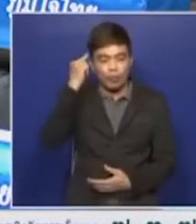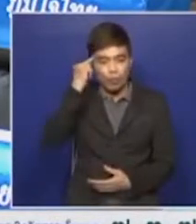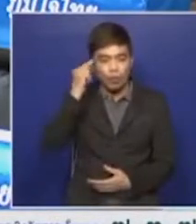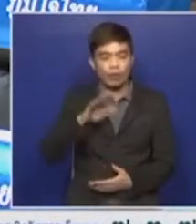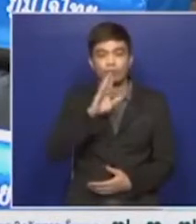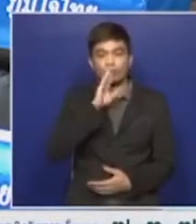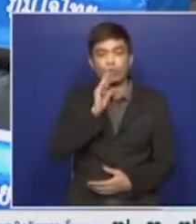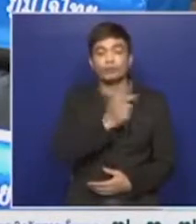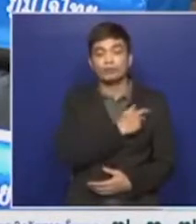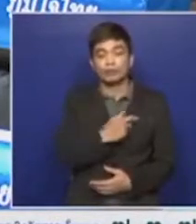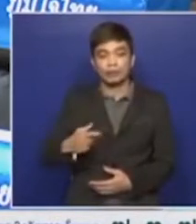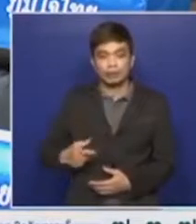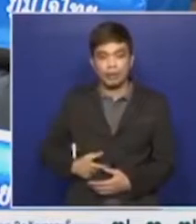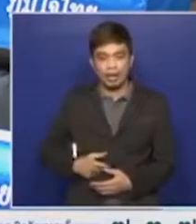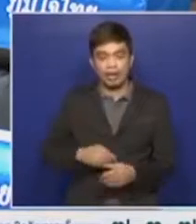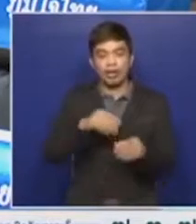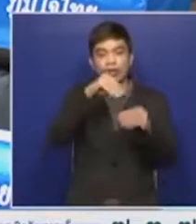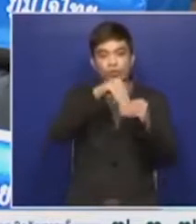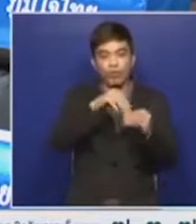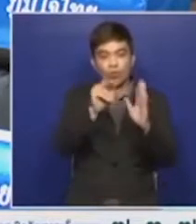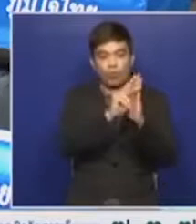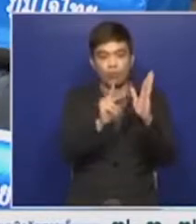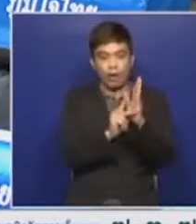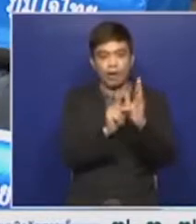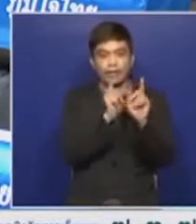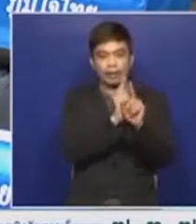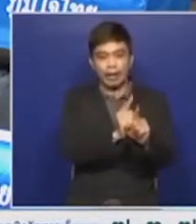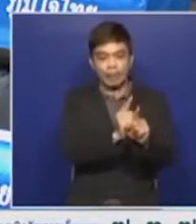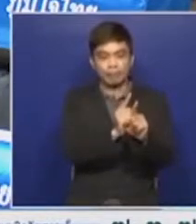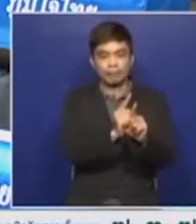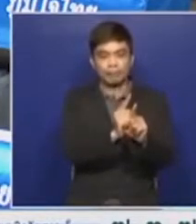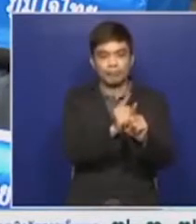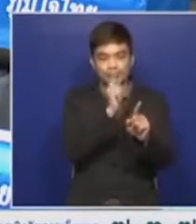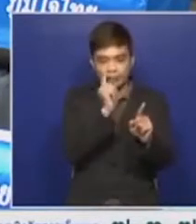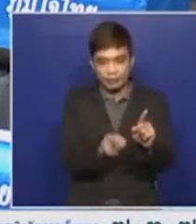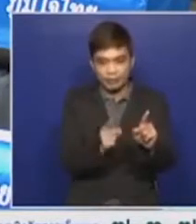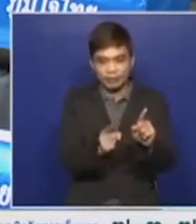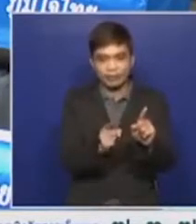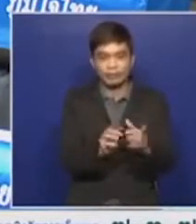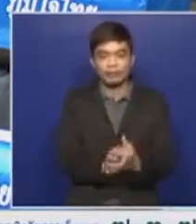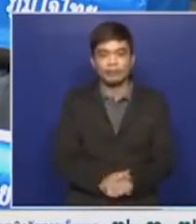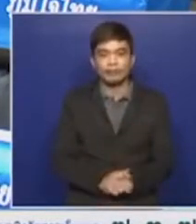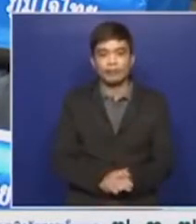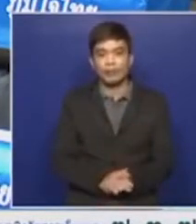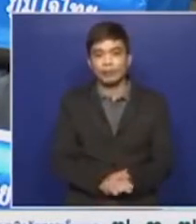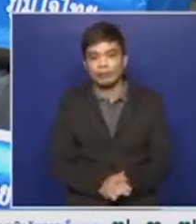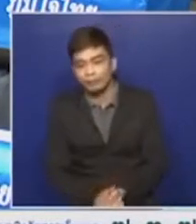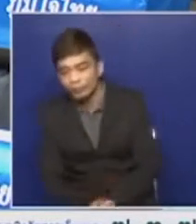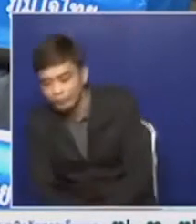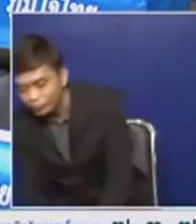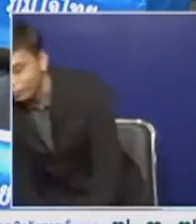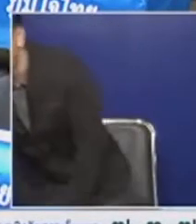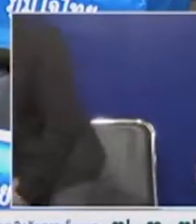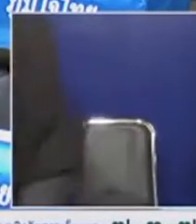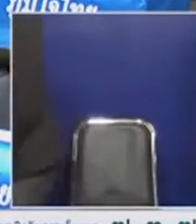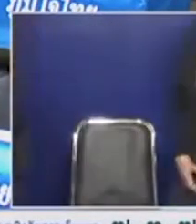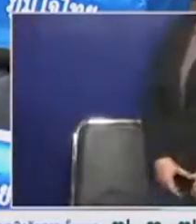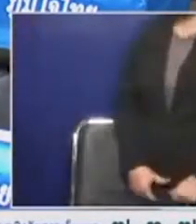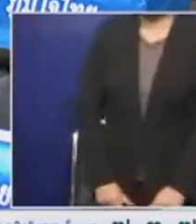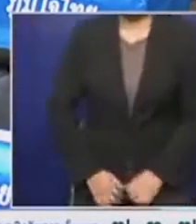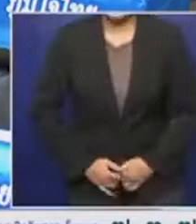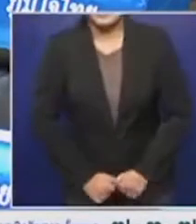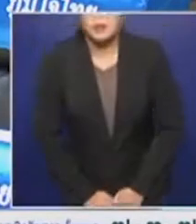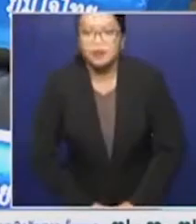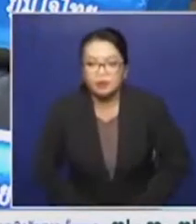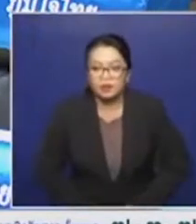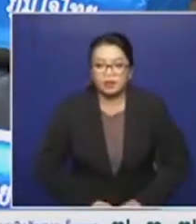สถาบันหลักของชาติเราอยู่ภายใต้เท่านึงจริงๆสภาพเหล่านี้ที่เกิดขึ้นได้ก็เพราะเกิดกระบวนการ